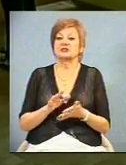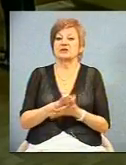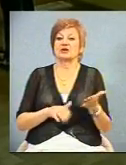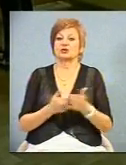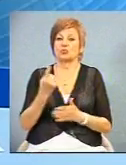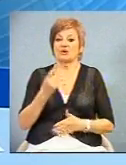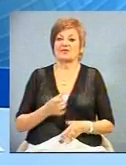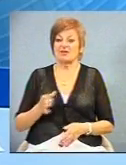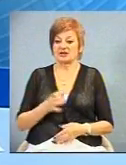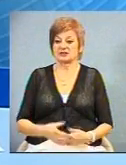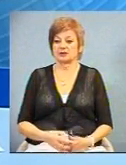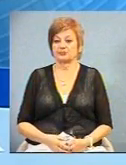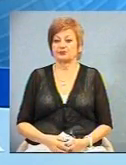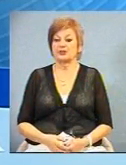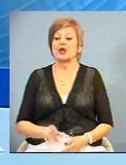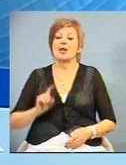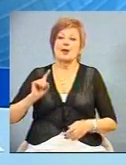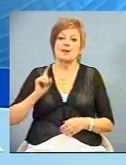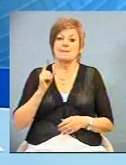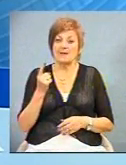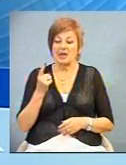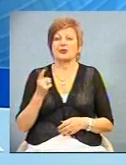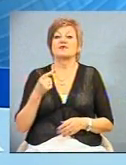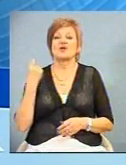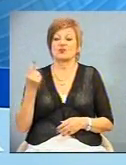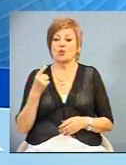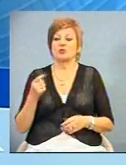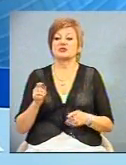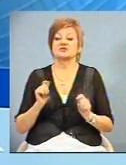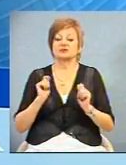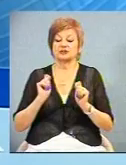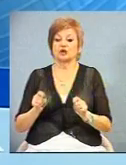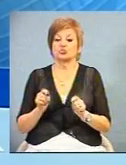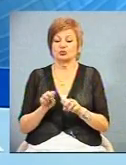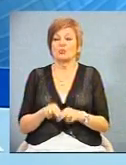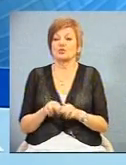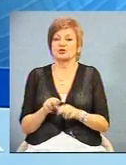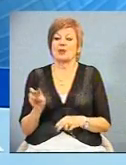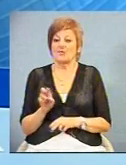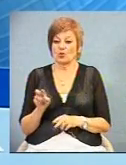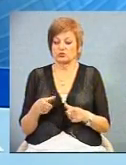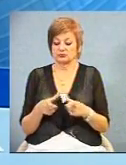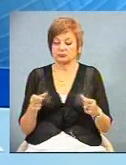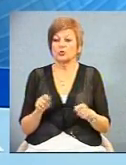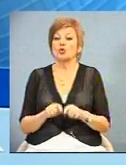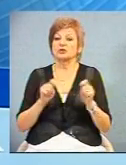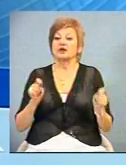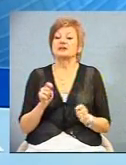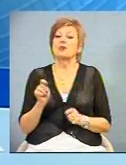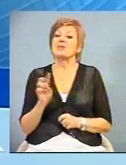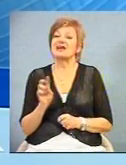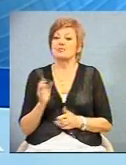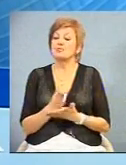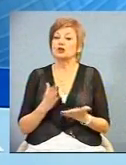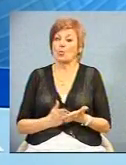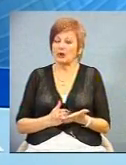вересня. Перший в області сектор, де видають ID-картки та біометричні паспорти, відкрився у Мелітополі. До цього документи